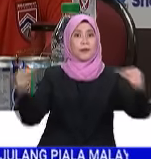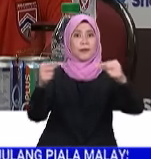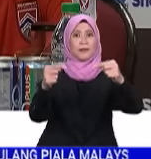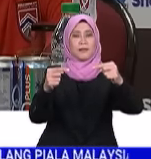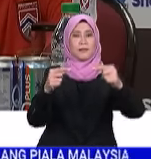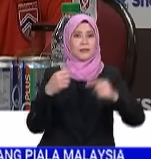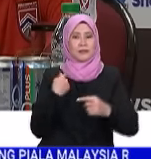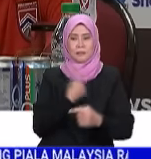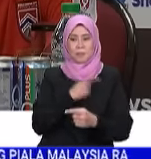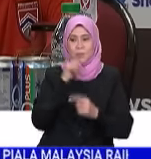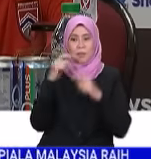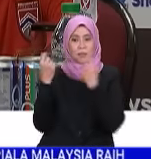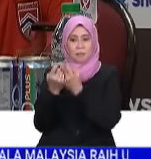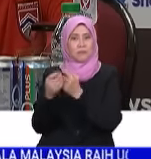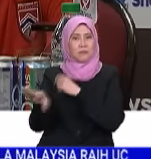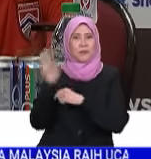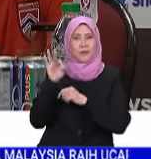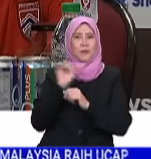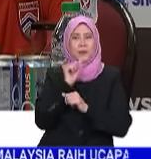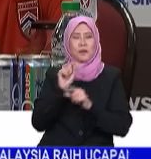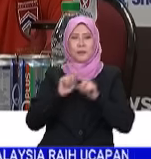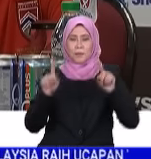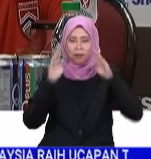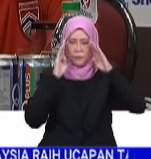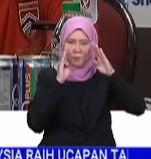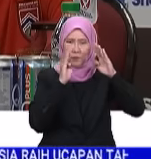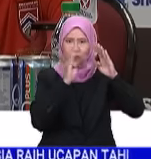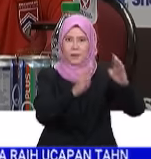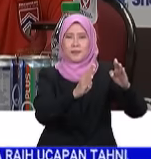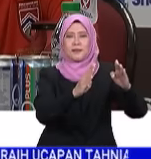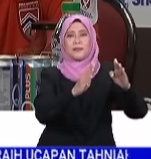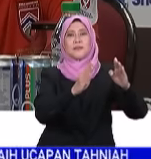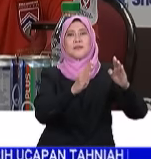bukan pasukan pilihan tapi kami Fus